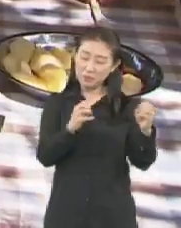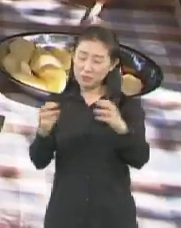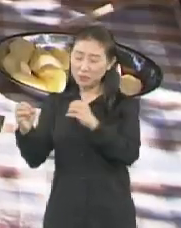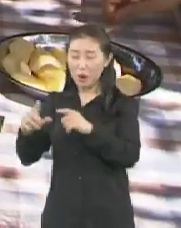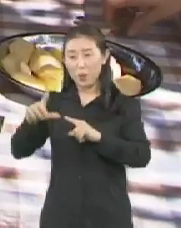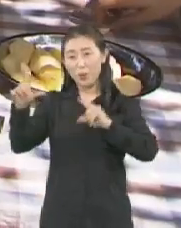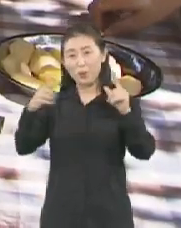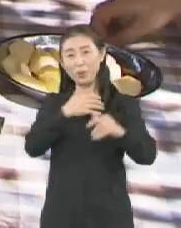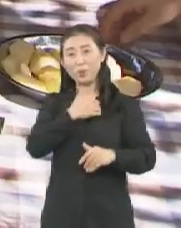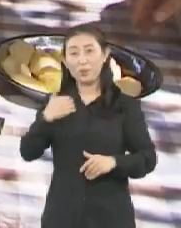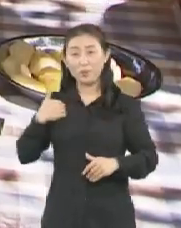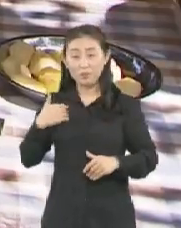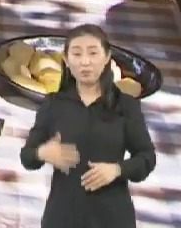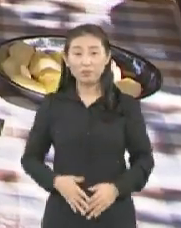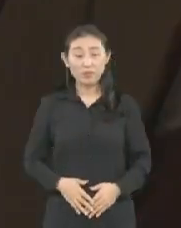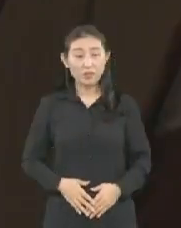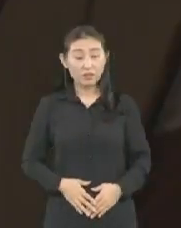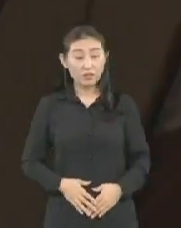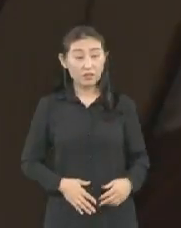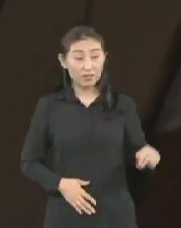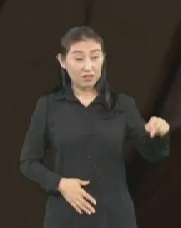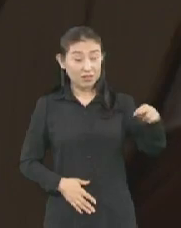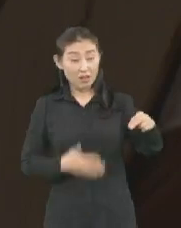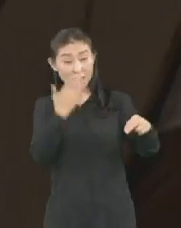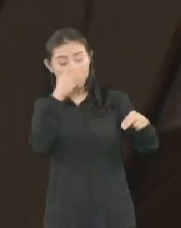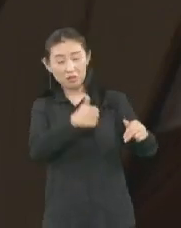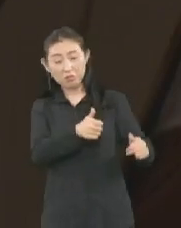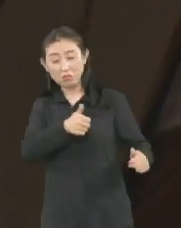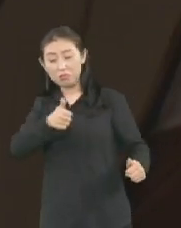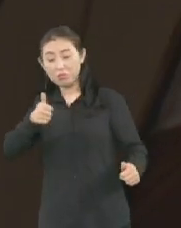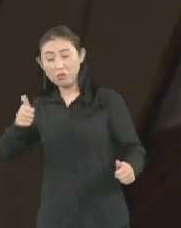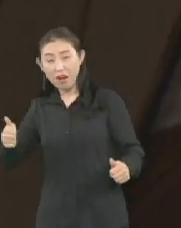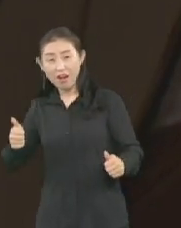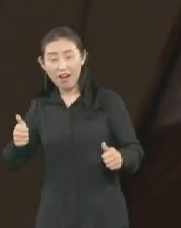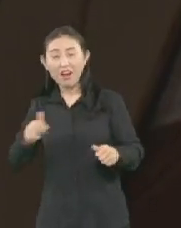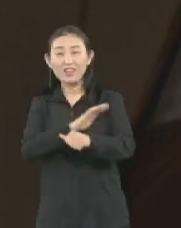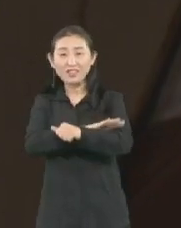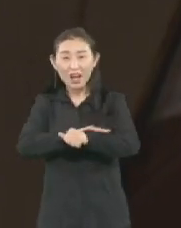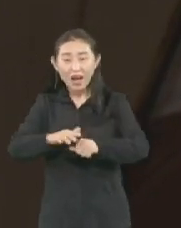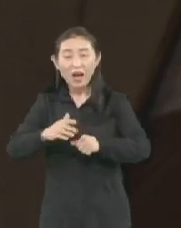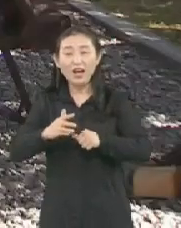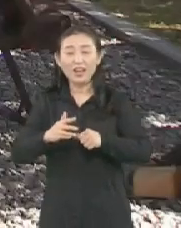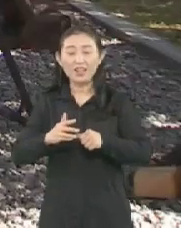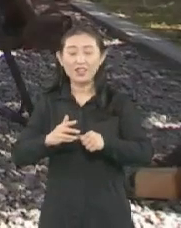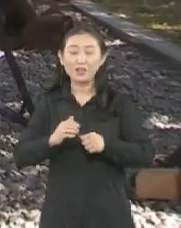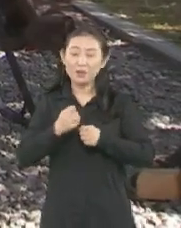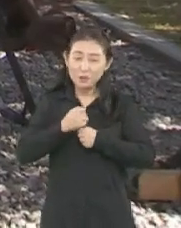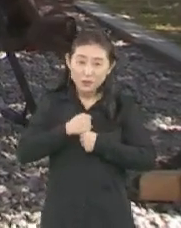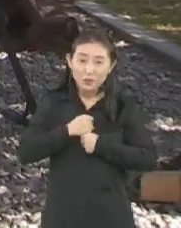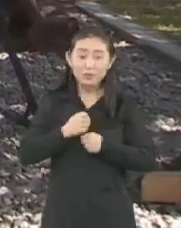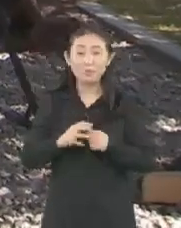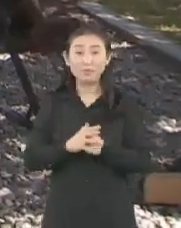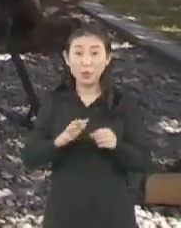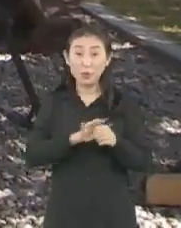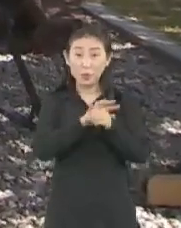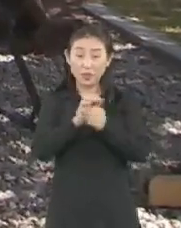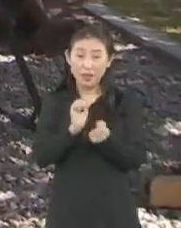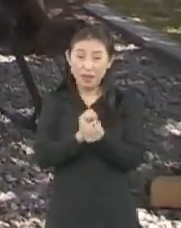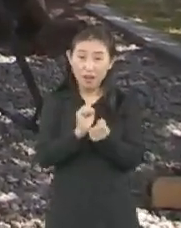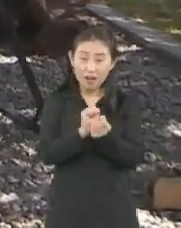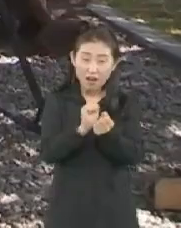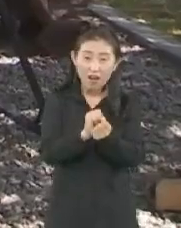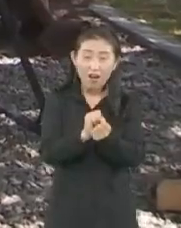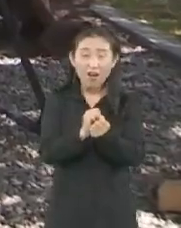있습니다. 낯선 사람들과 멀어지며 자연스레 이루어진 사회적 거리두기 실천에 코로나19 감염에